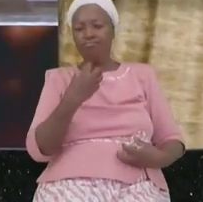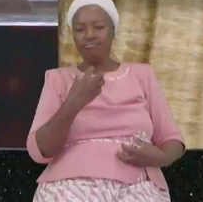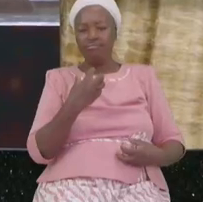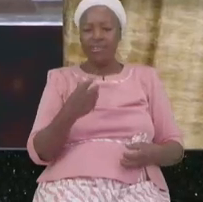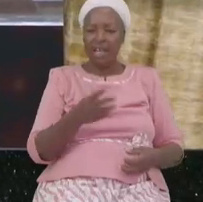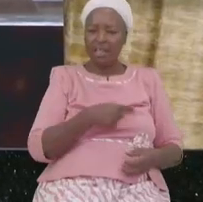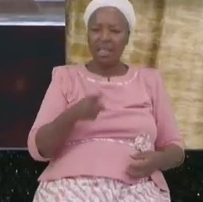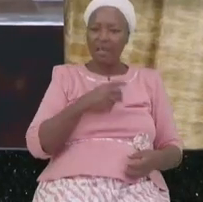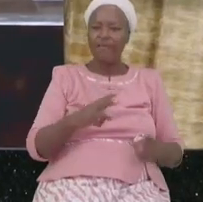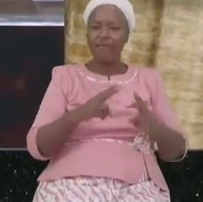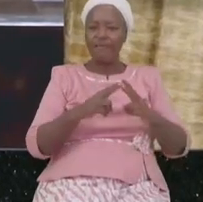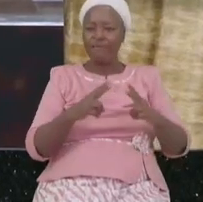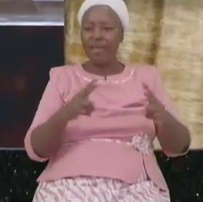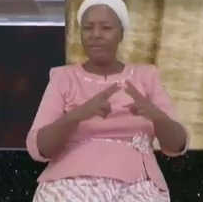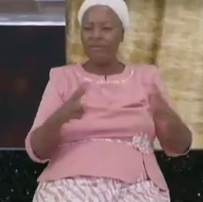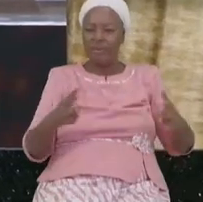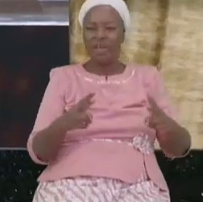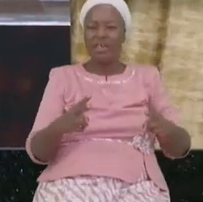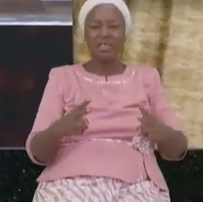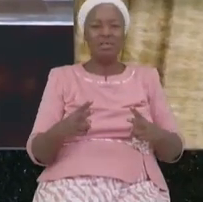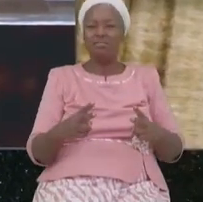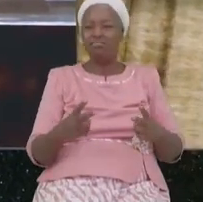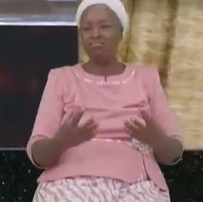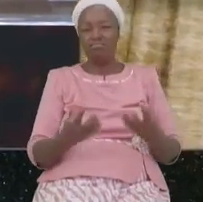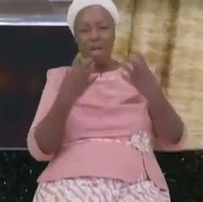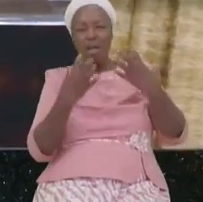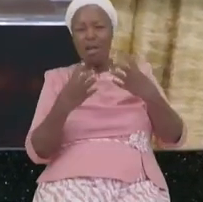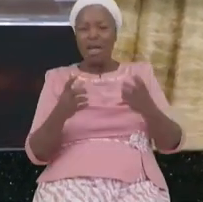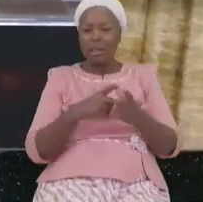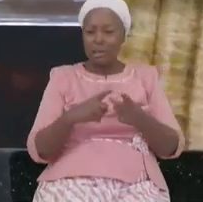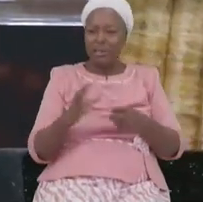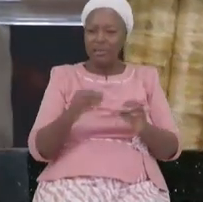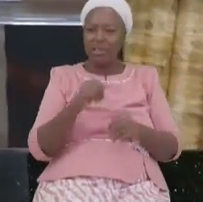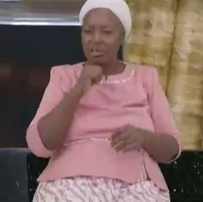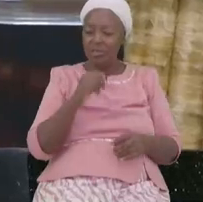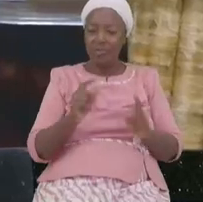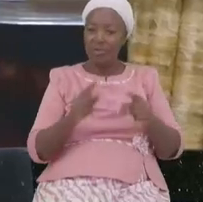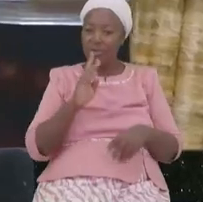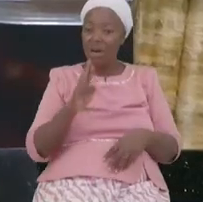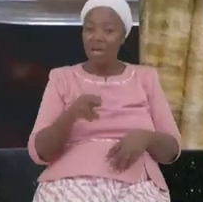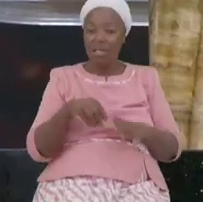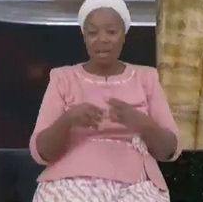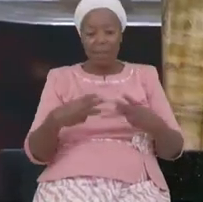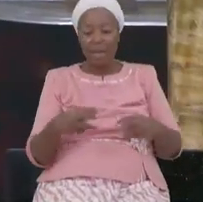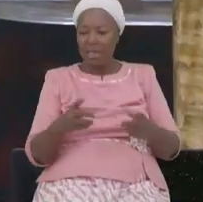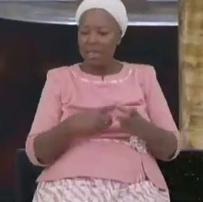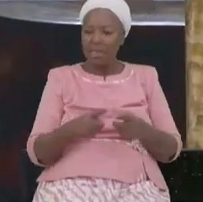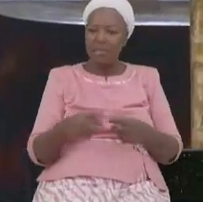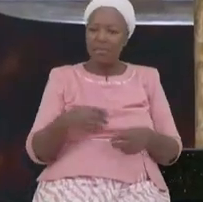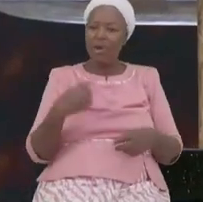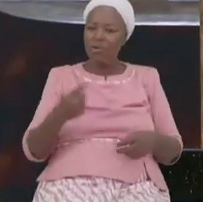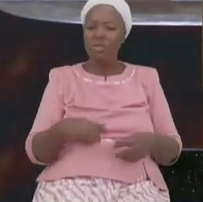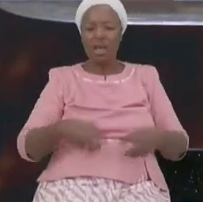qui sont réellement furieux. Si tu es au marché et tu es